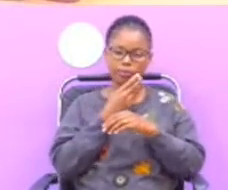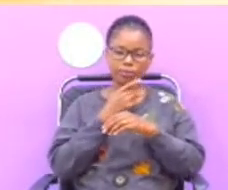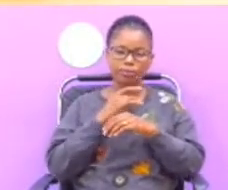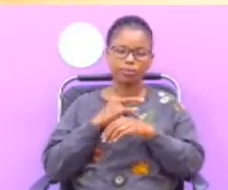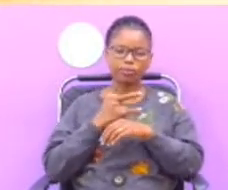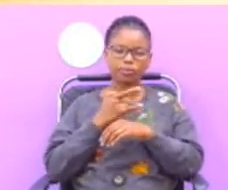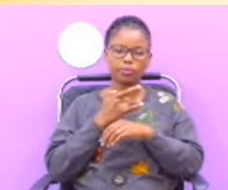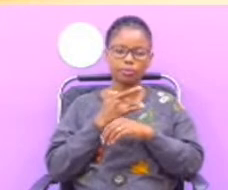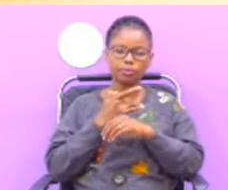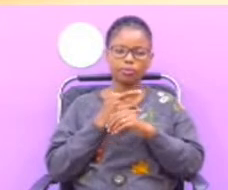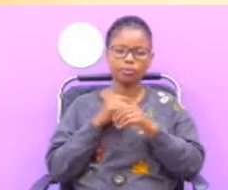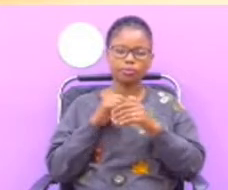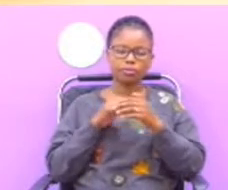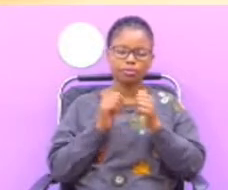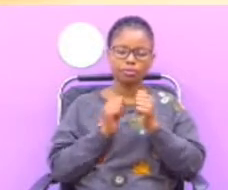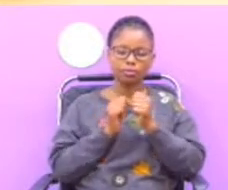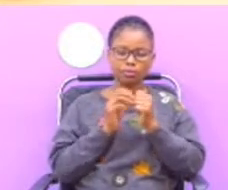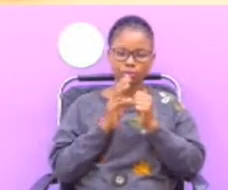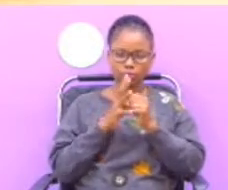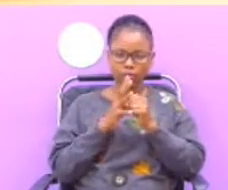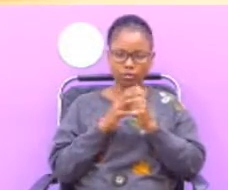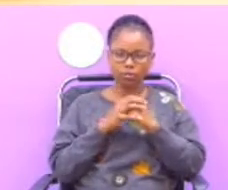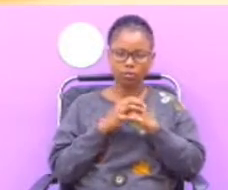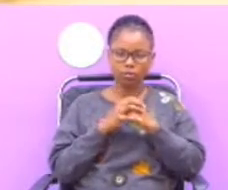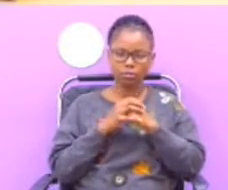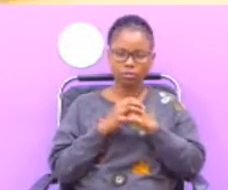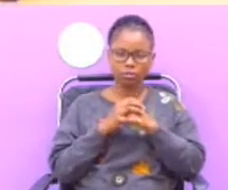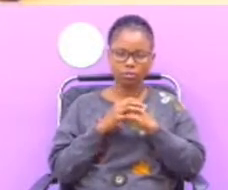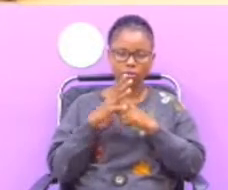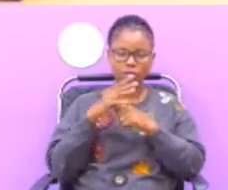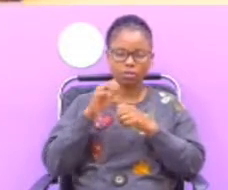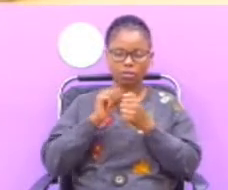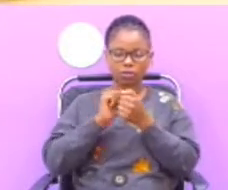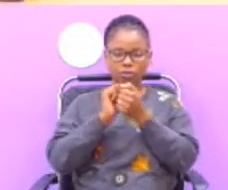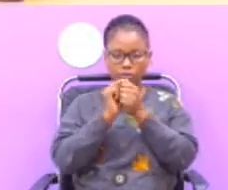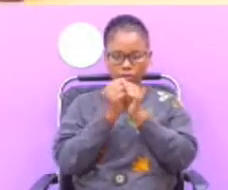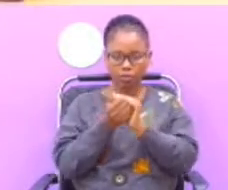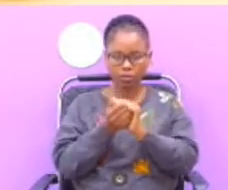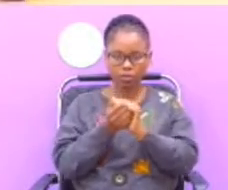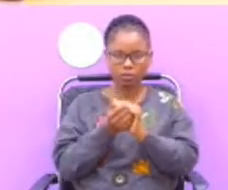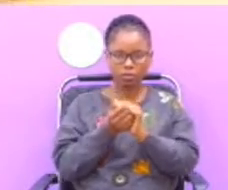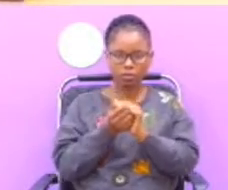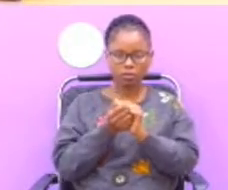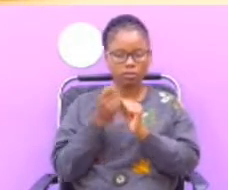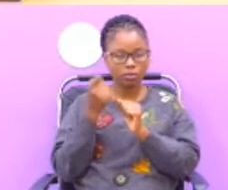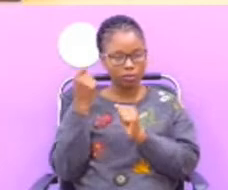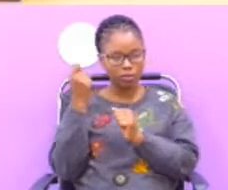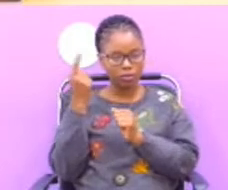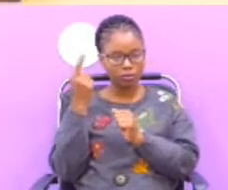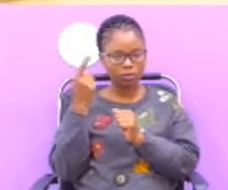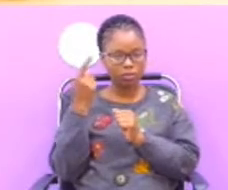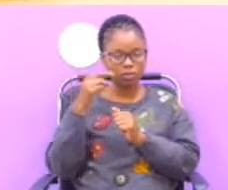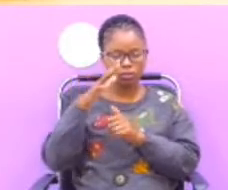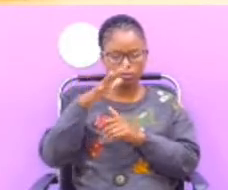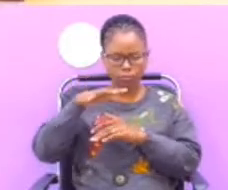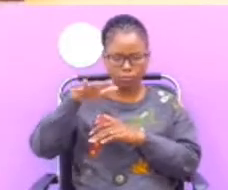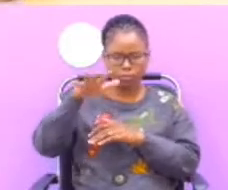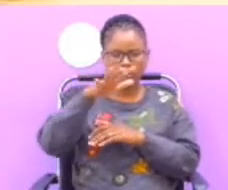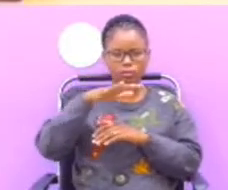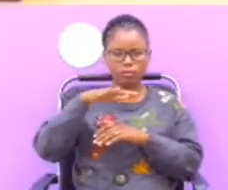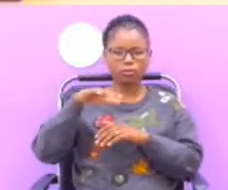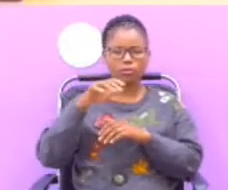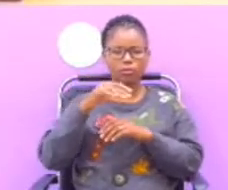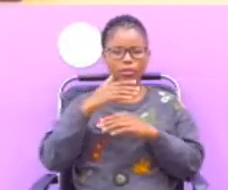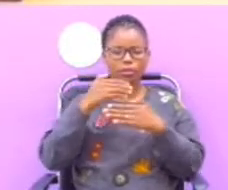Kamũrainĩ ka 14 gakoiga atĩrĩrĩ, na nĩ ngagarũra gũtahwo gwa kĩrĩndĩ ya kwagia Isiraeli na umasoke